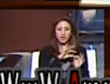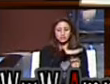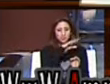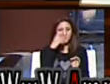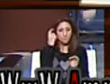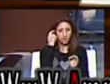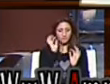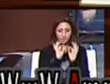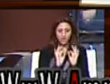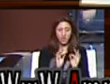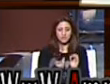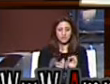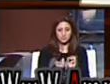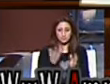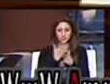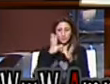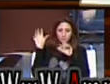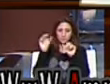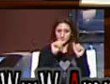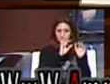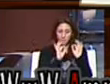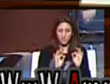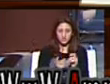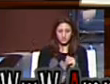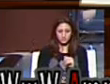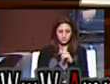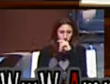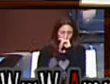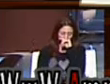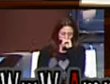فبالتالي القضيه تكمل اجزائها ازاي؟